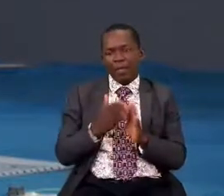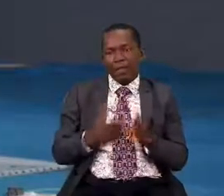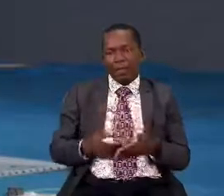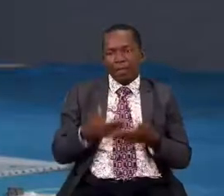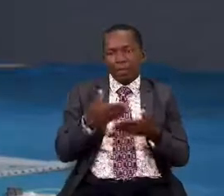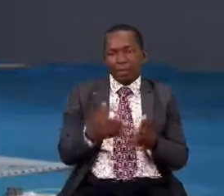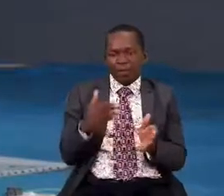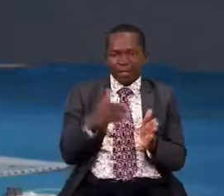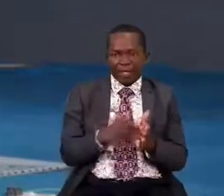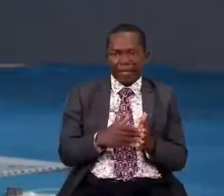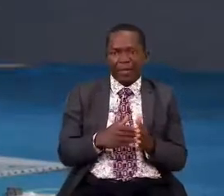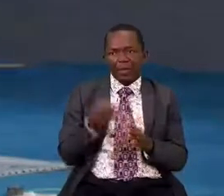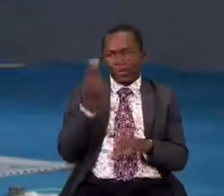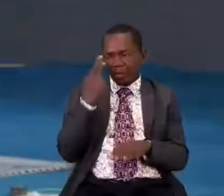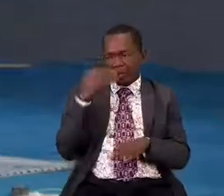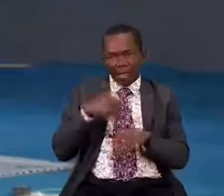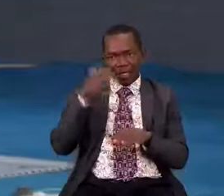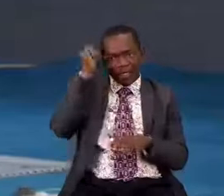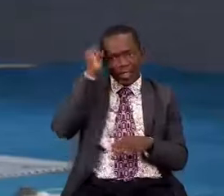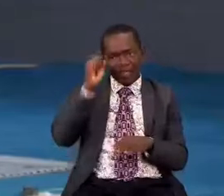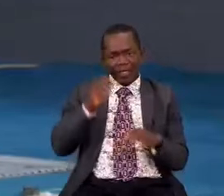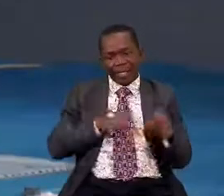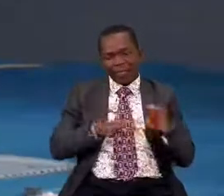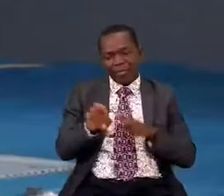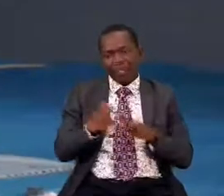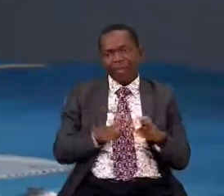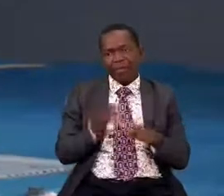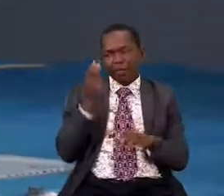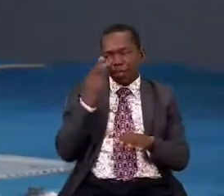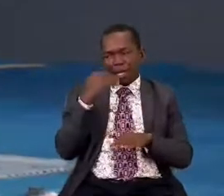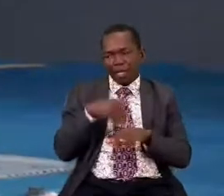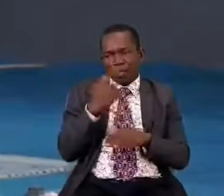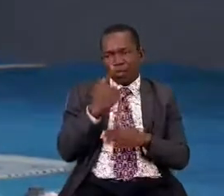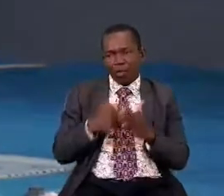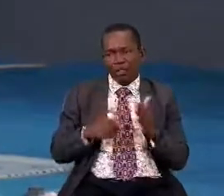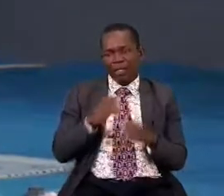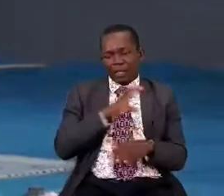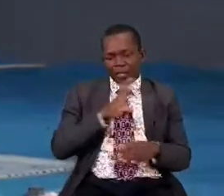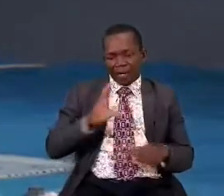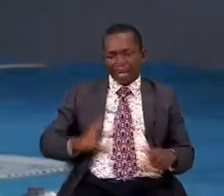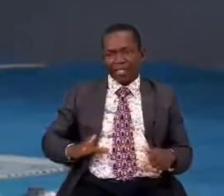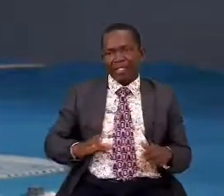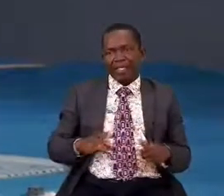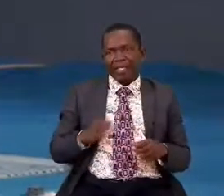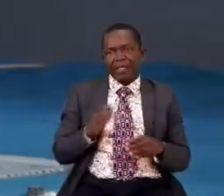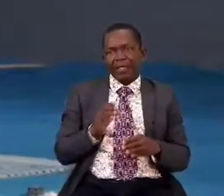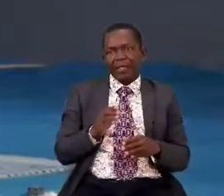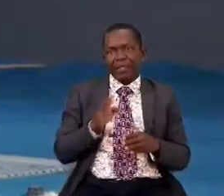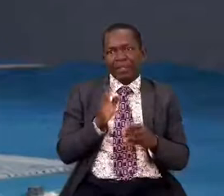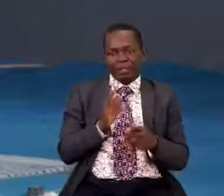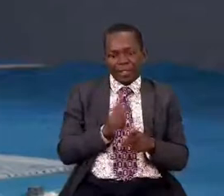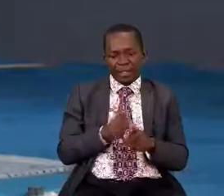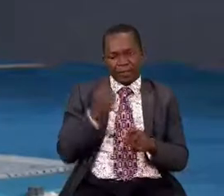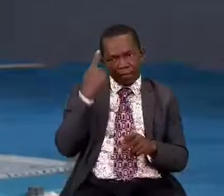lui-même a établi pour lui. Verset 6, tremblant et saisi d'effroi, il dit,